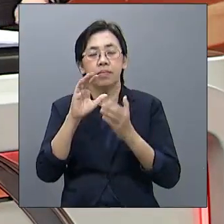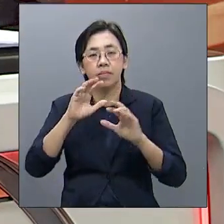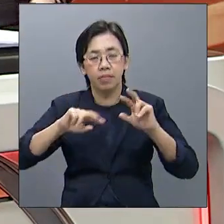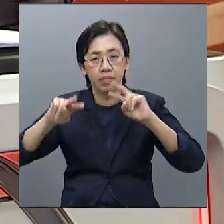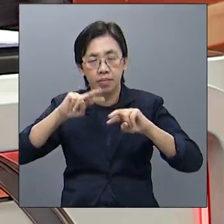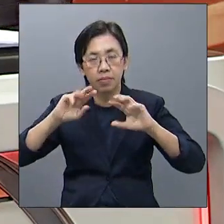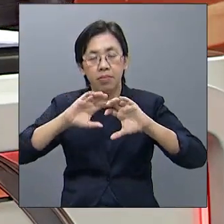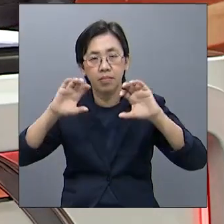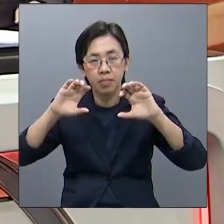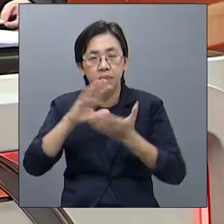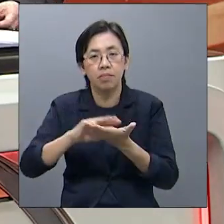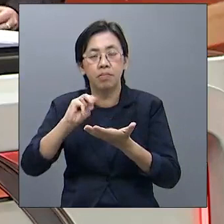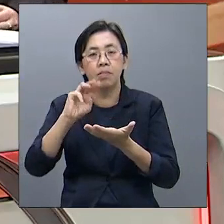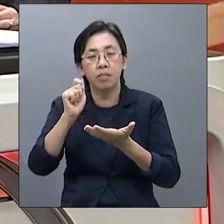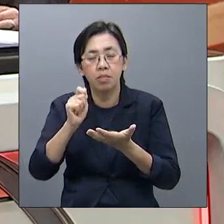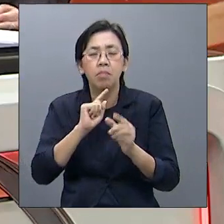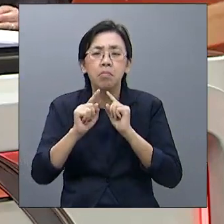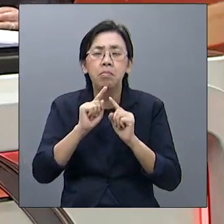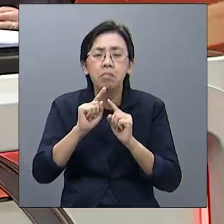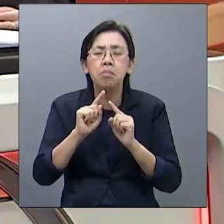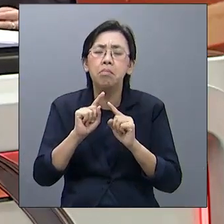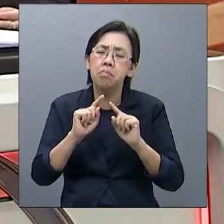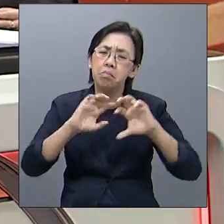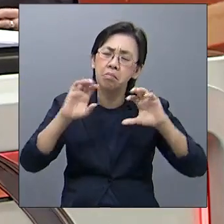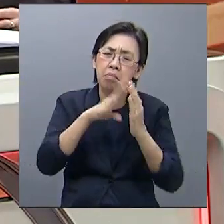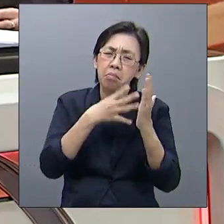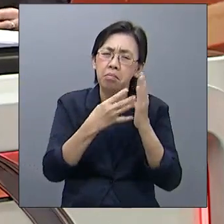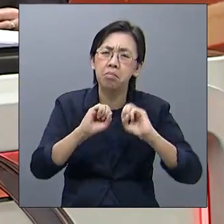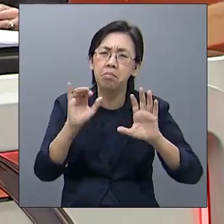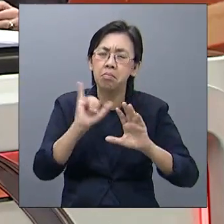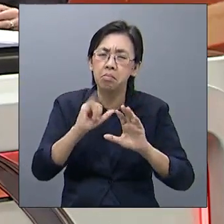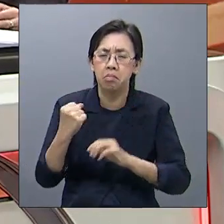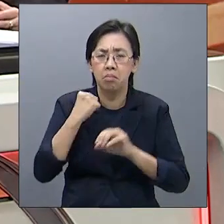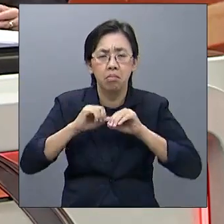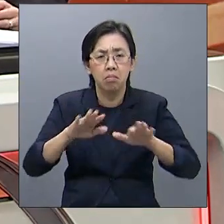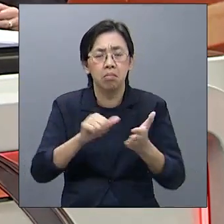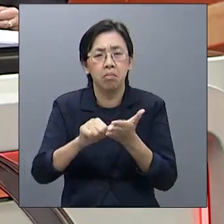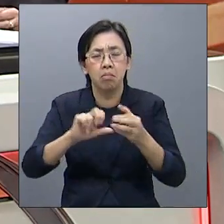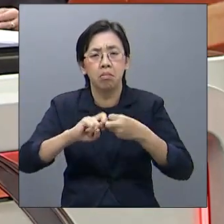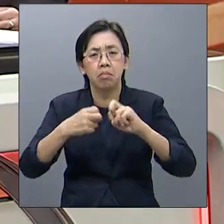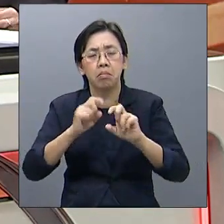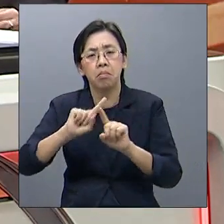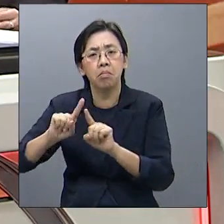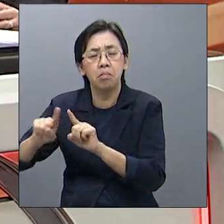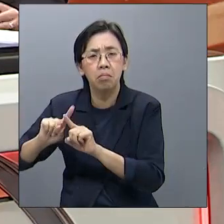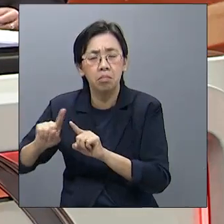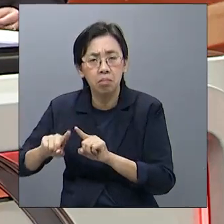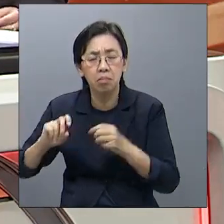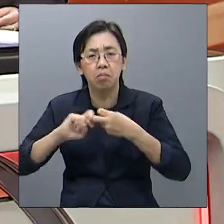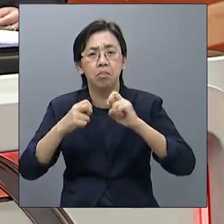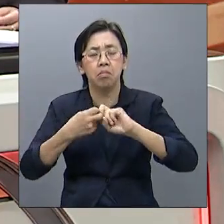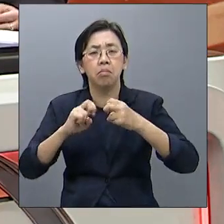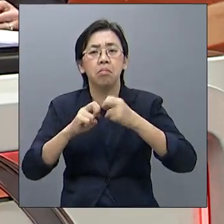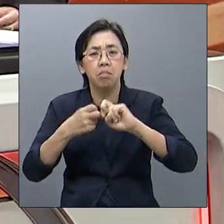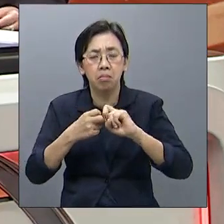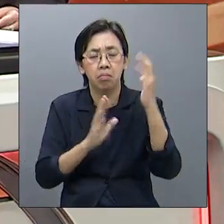ของนโยบายของรัฐบาลที่อาจจะไม่ได้มคามชัเจ็นกในเรื่องการกระจายอำนาเพื่แ้ไขปัหาต่าง ๆรวมถึงปัญหาสถาน